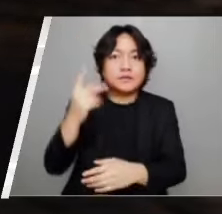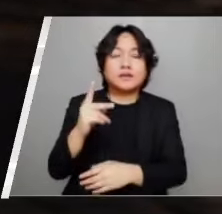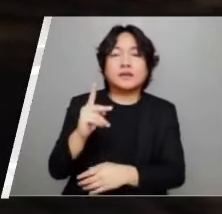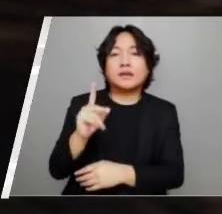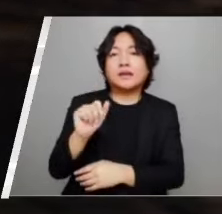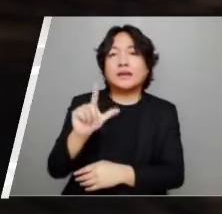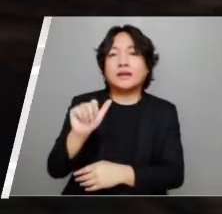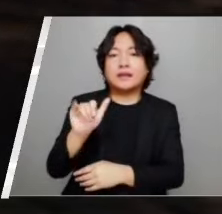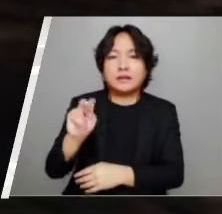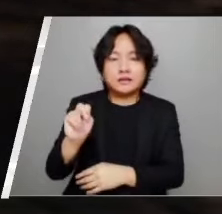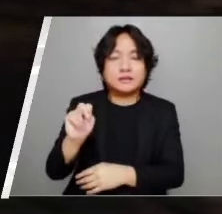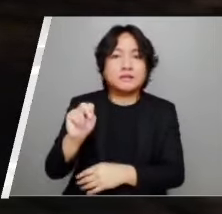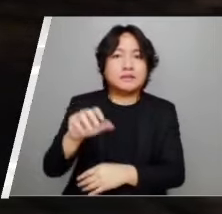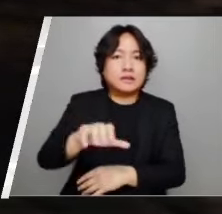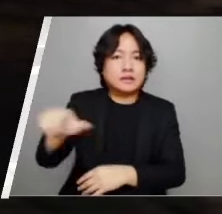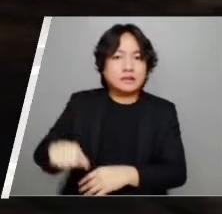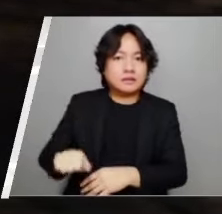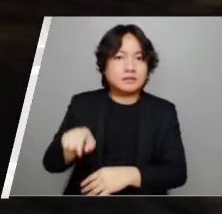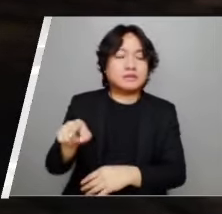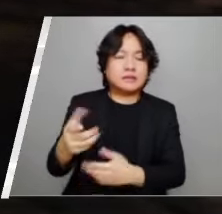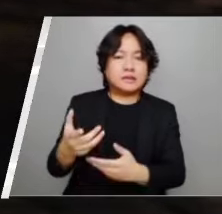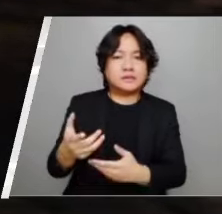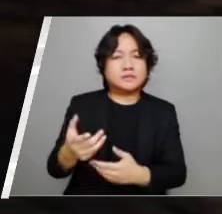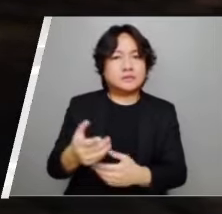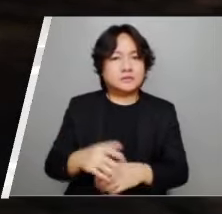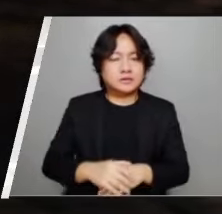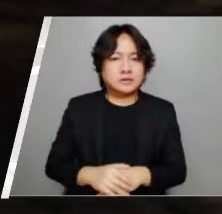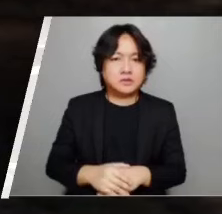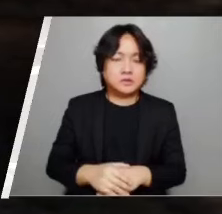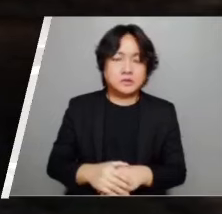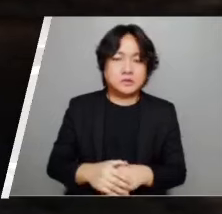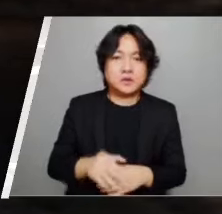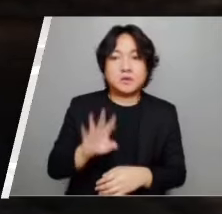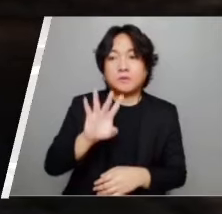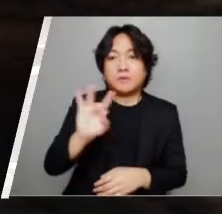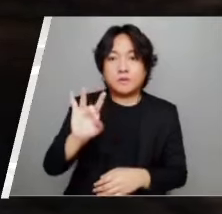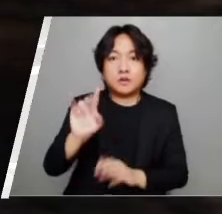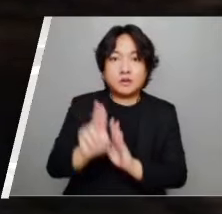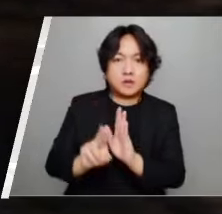po ang daluyong dyan sa susunod na 48 hours. At live mula rito